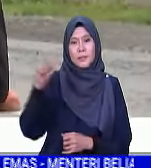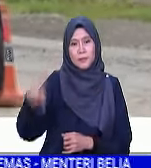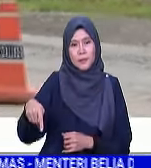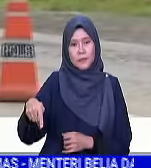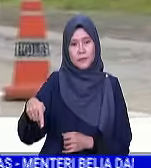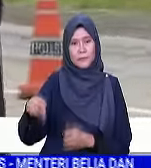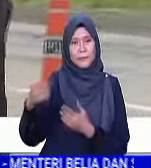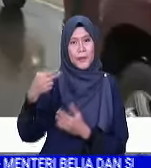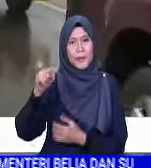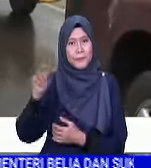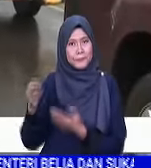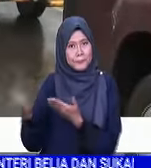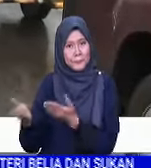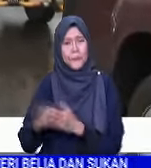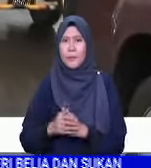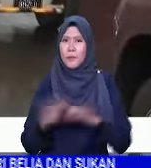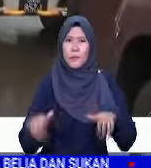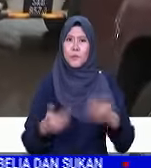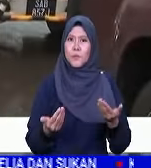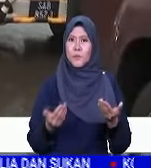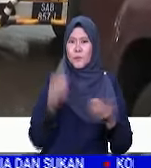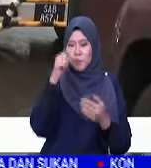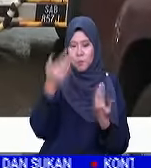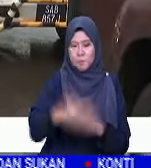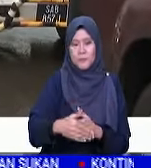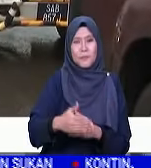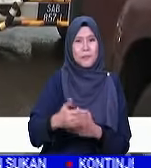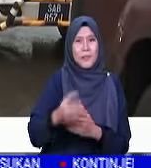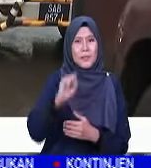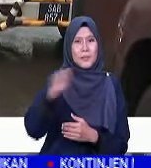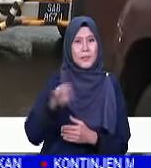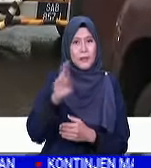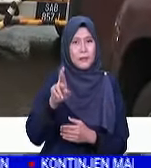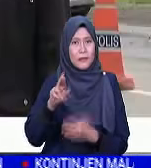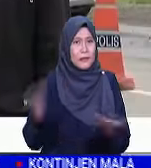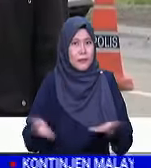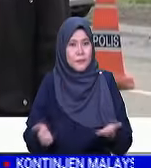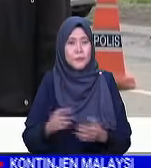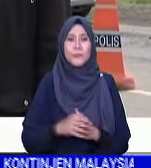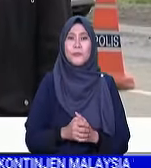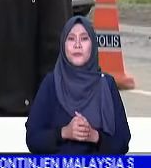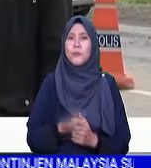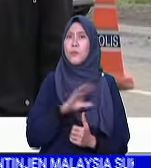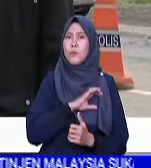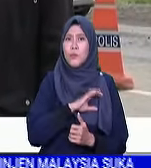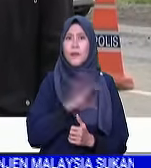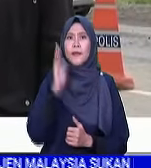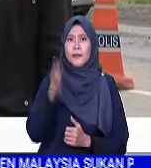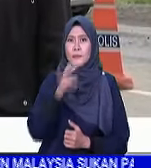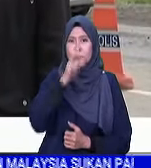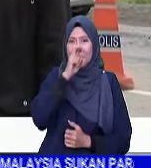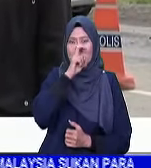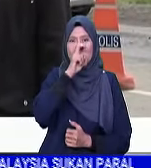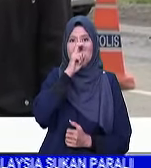Tuan, bagaimana agaknya perkembangan untuk SJR di Tamparuli ini? Okey, pihak polis akan